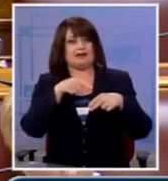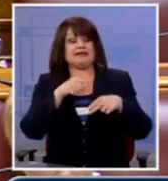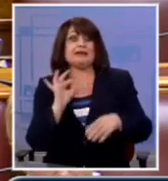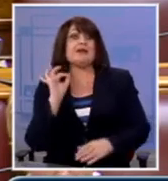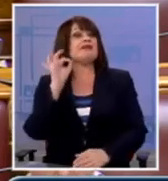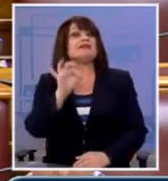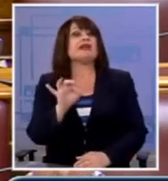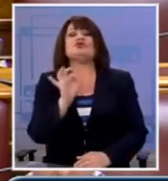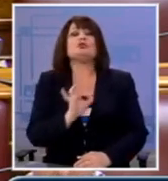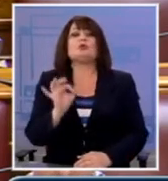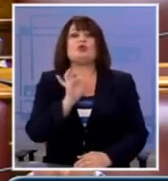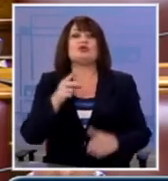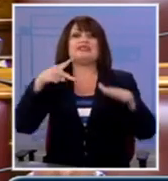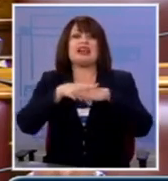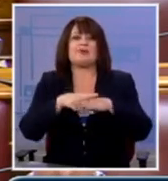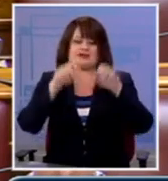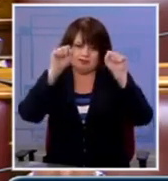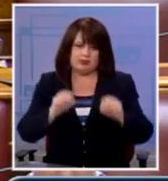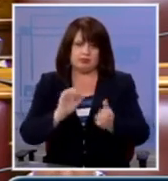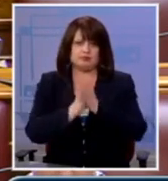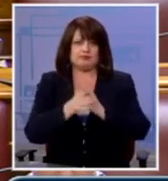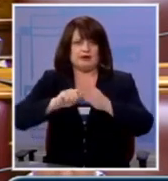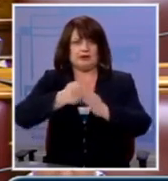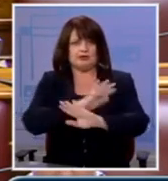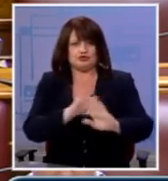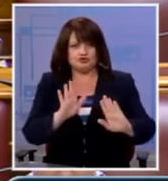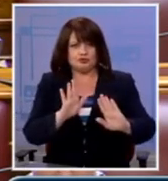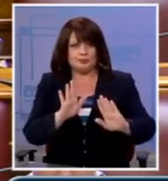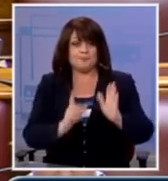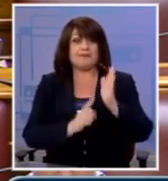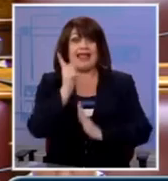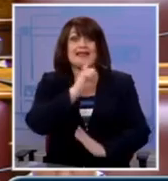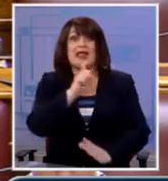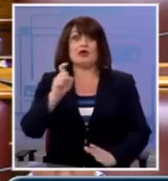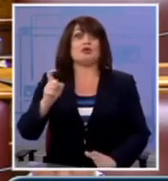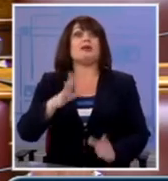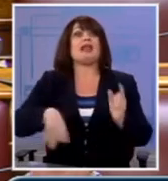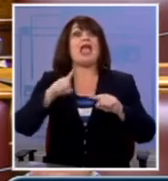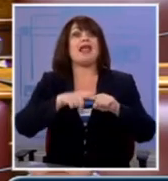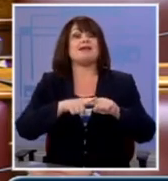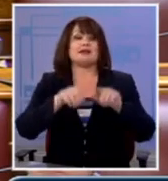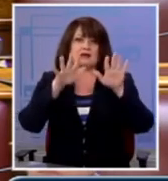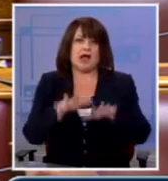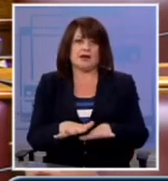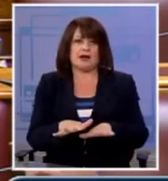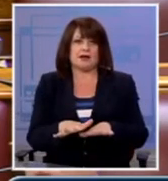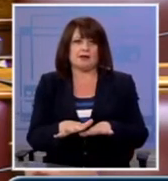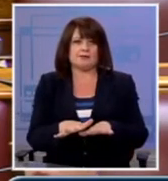σημείο να κλείσουν οι τράπεζες, να οδηγηθούν 11 εκατομμύρια Έλληνες στην ανεργία.